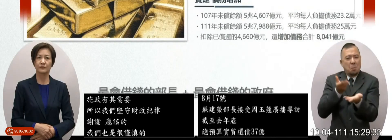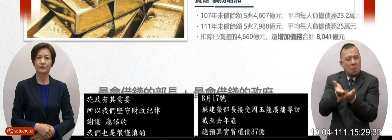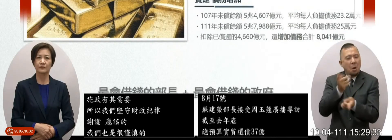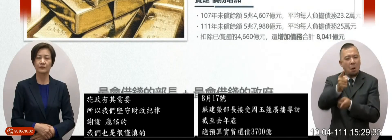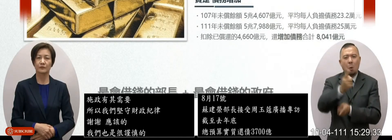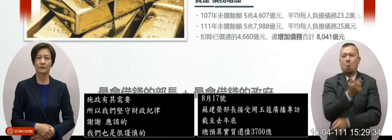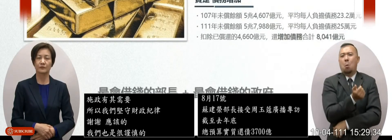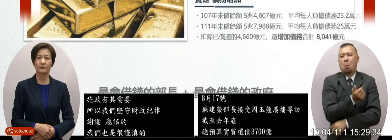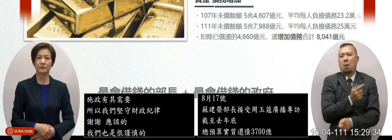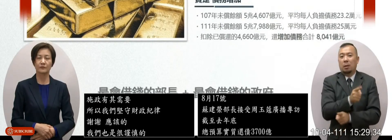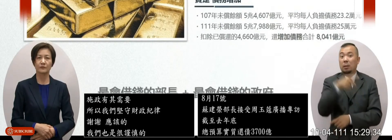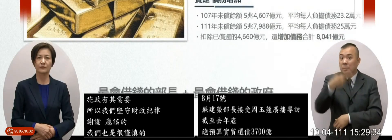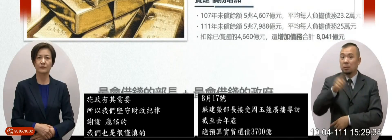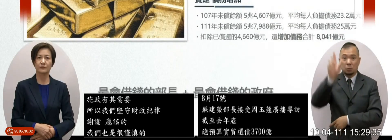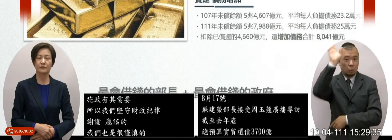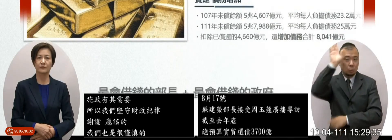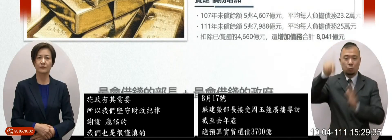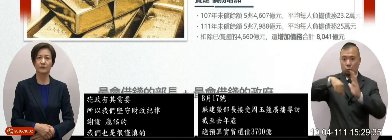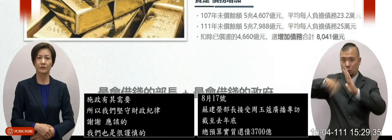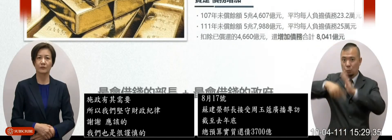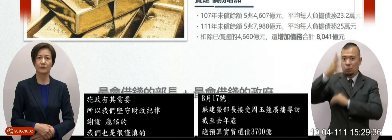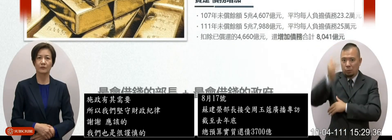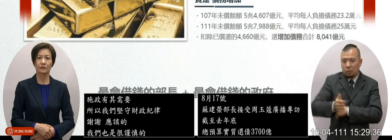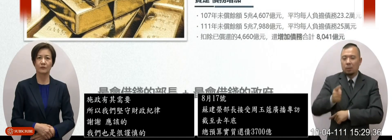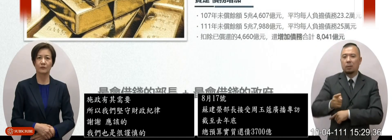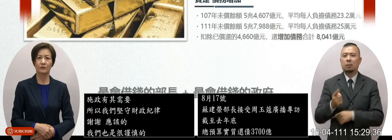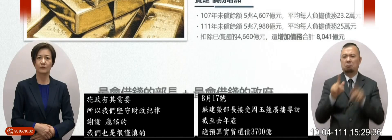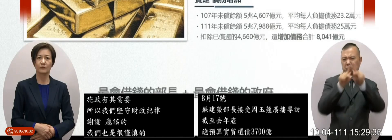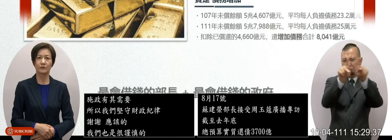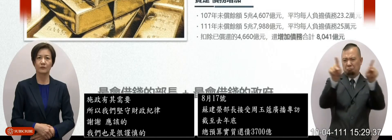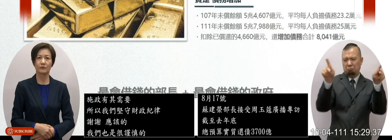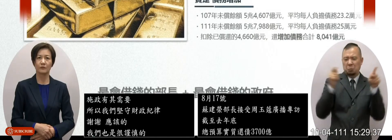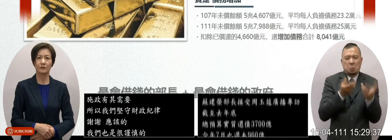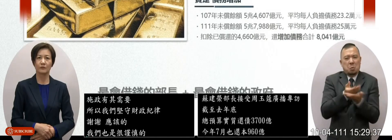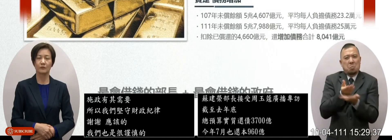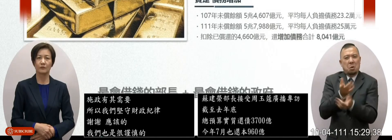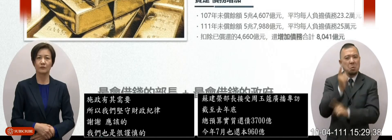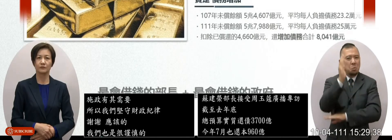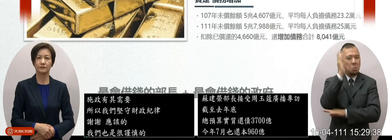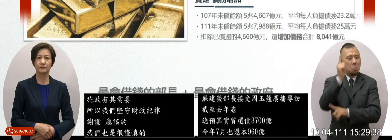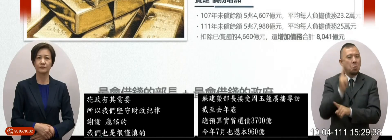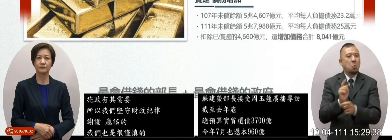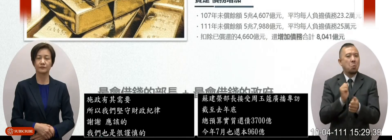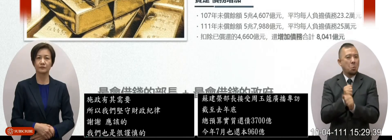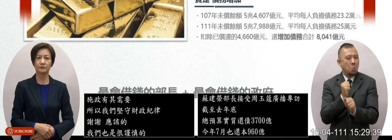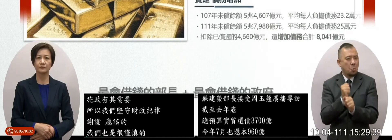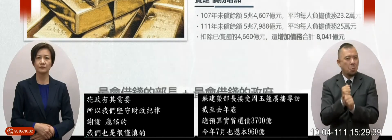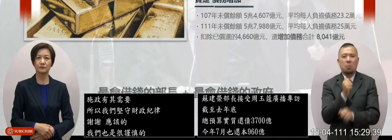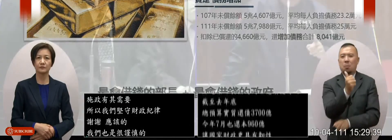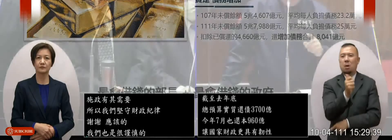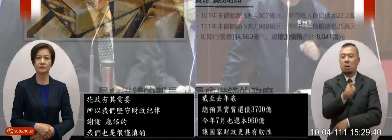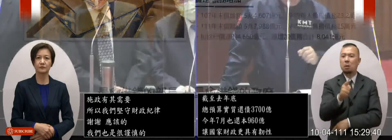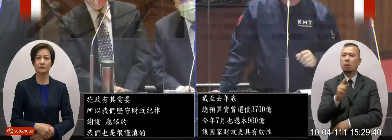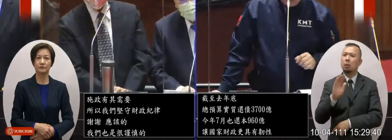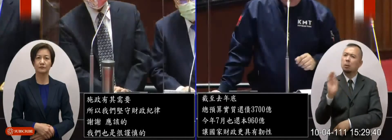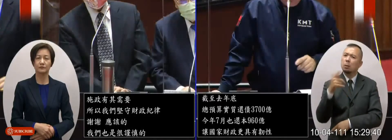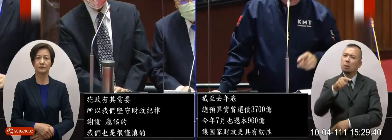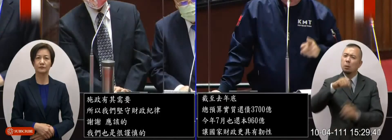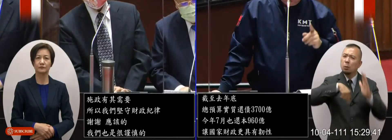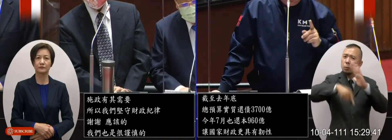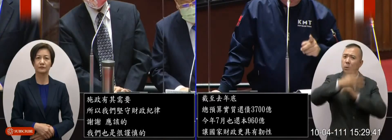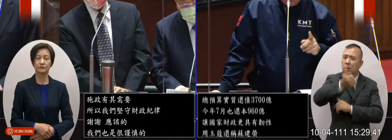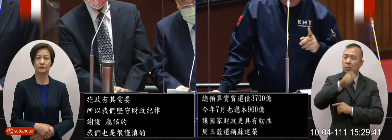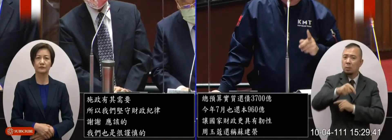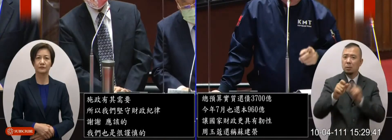院长、啊、是最会偿债的政府。可是院长啊，